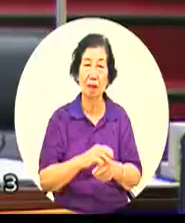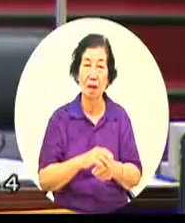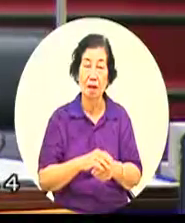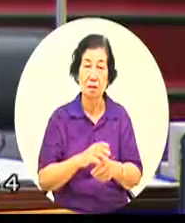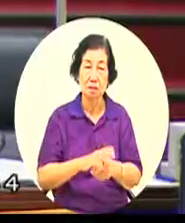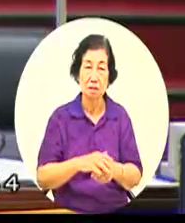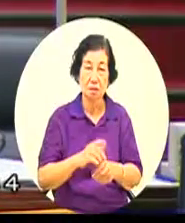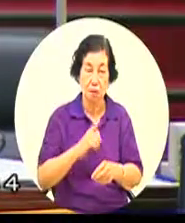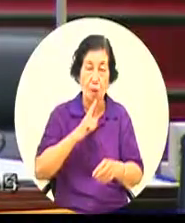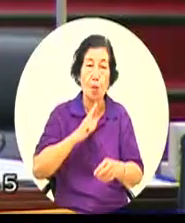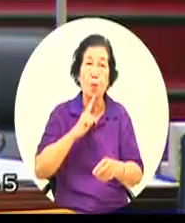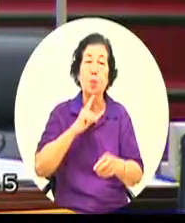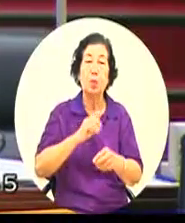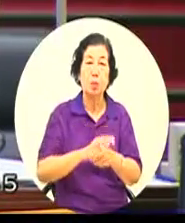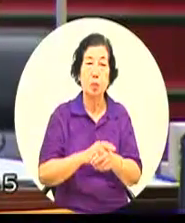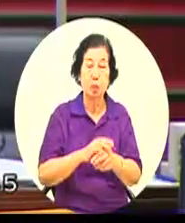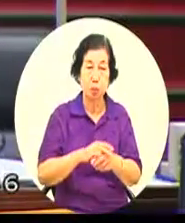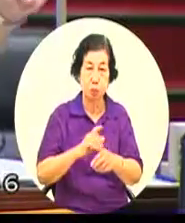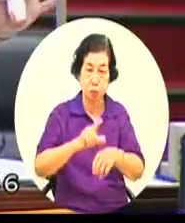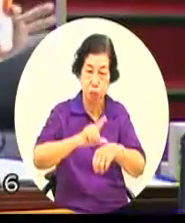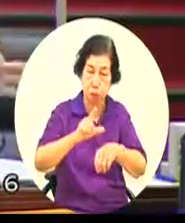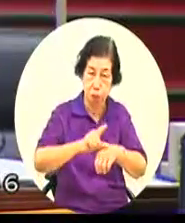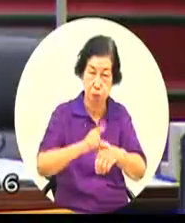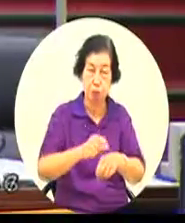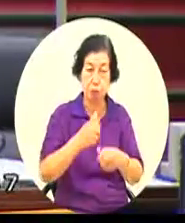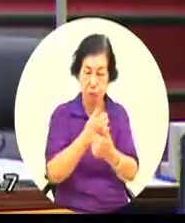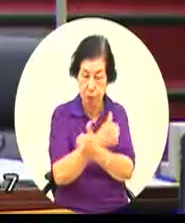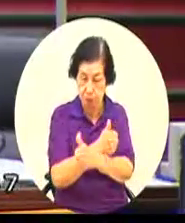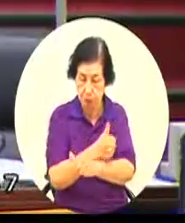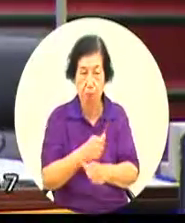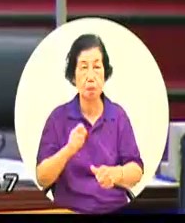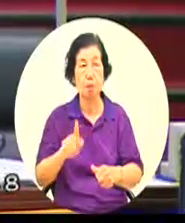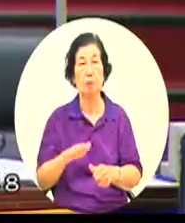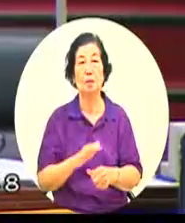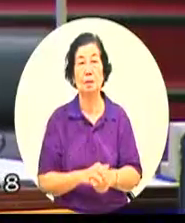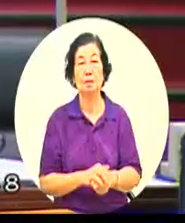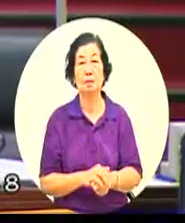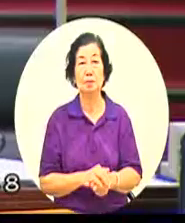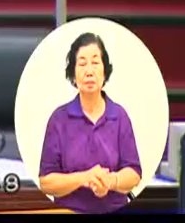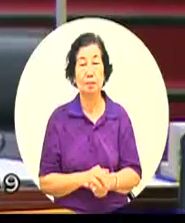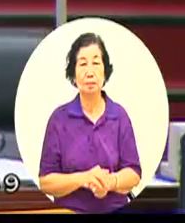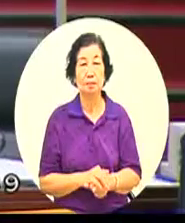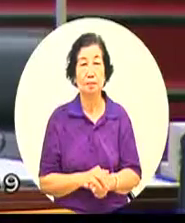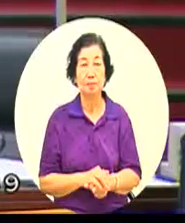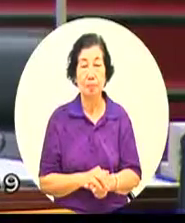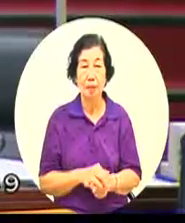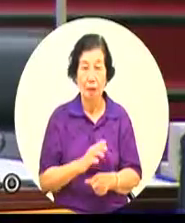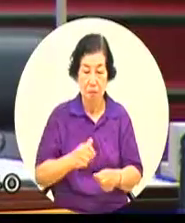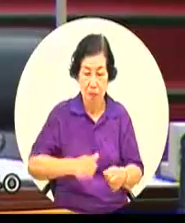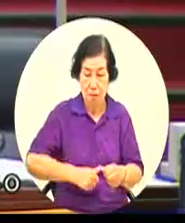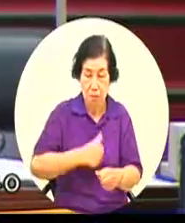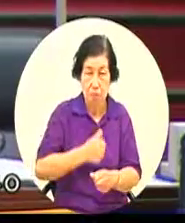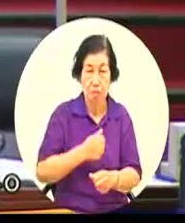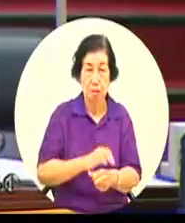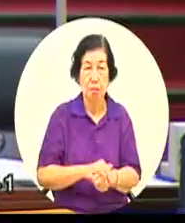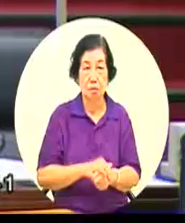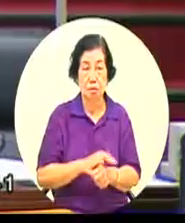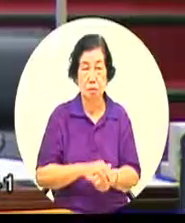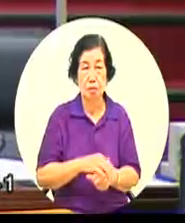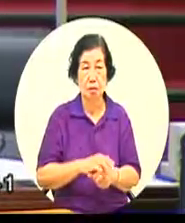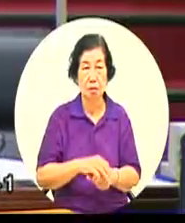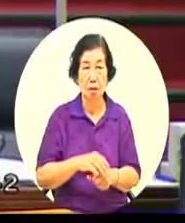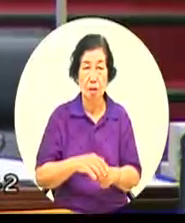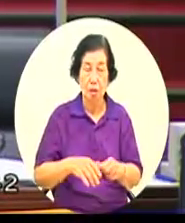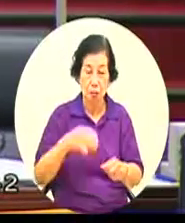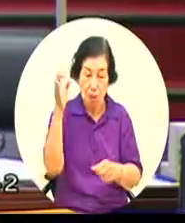有实际的学问，也有实务上他也探讨了很多啊，所以